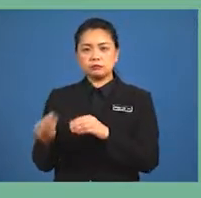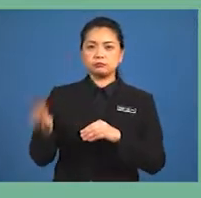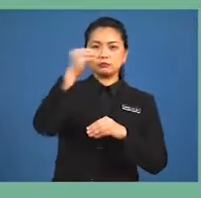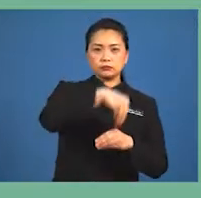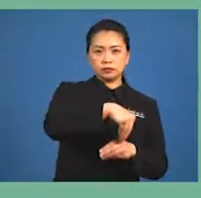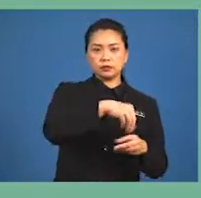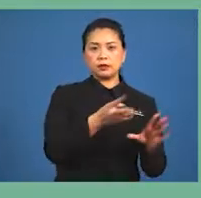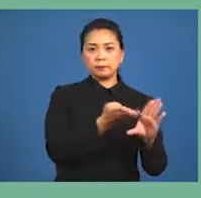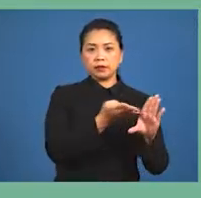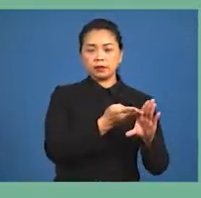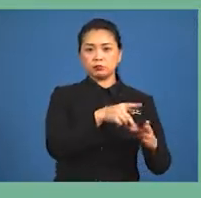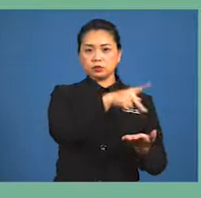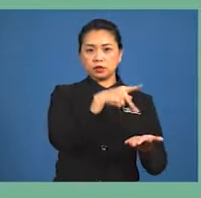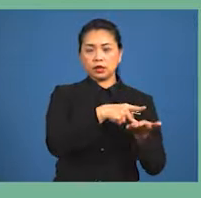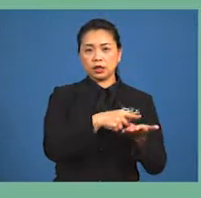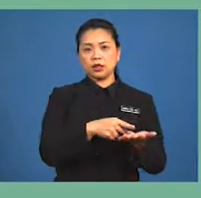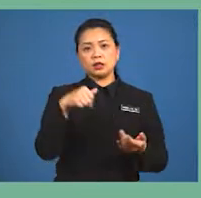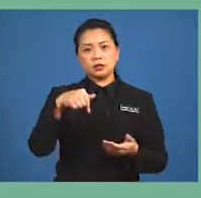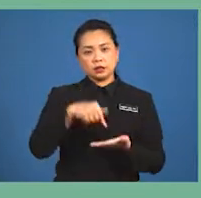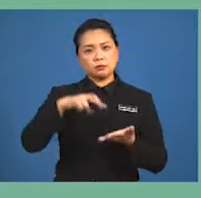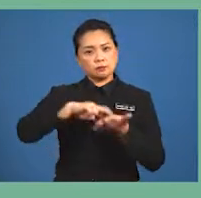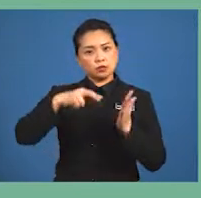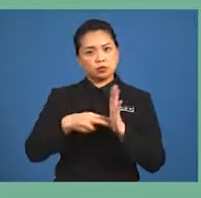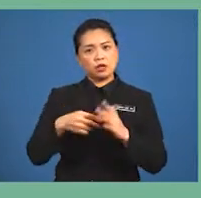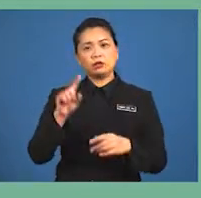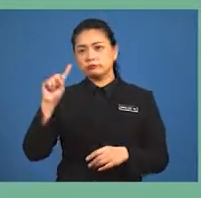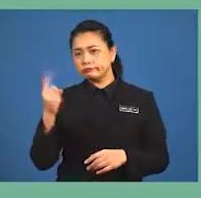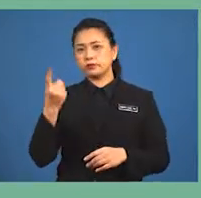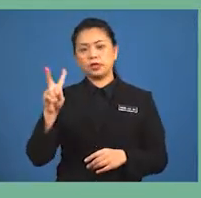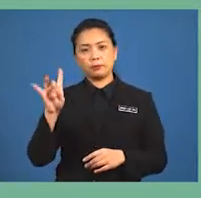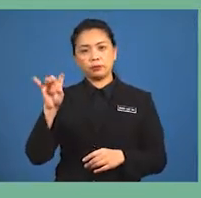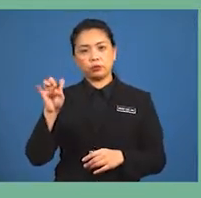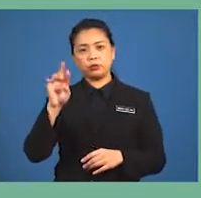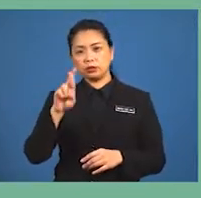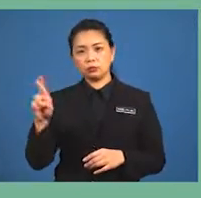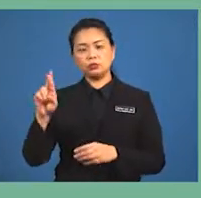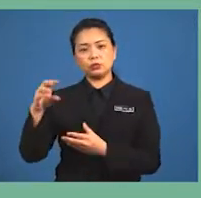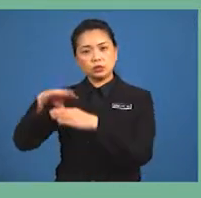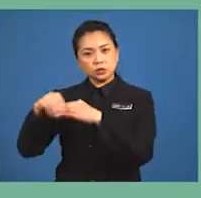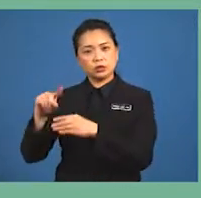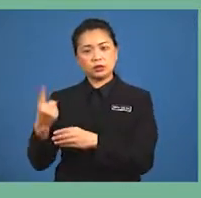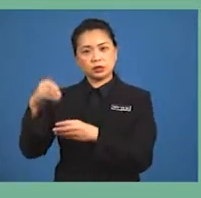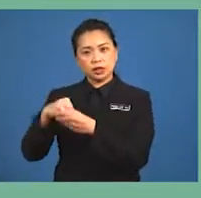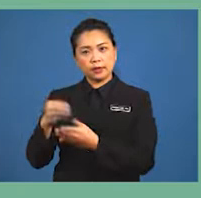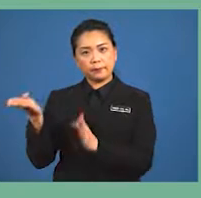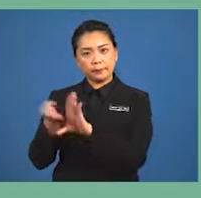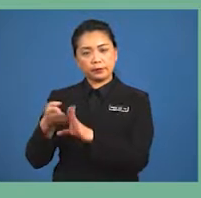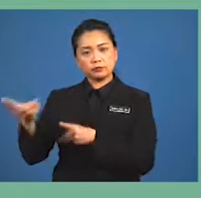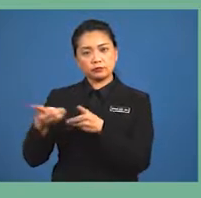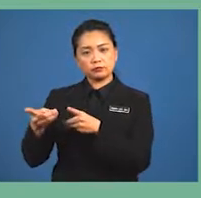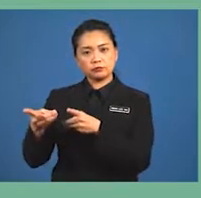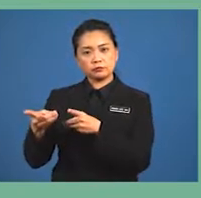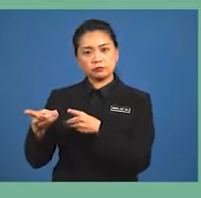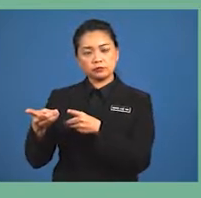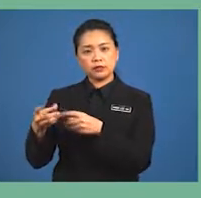Pusat. Ini bermakna hanya RM80,000 tinggal di dalam bank perdagangan. Dan